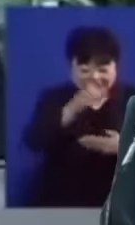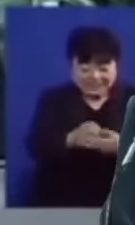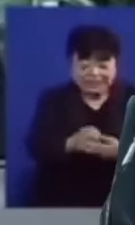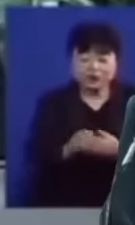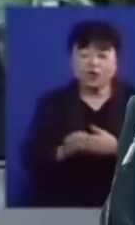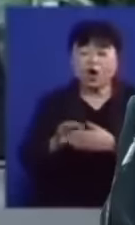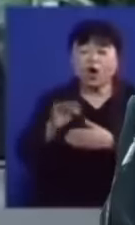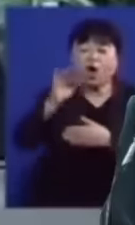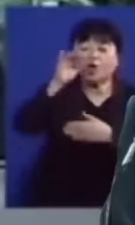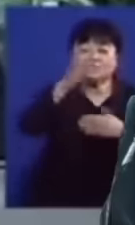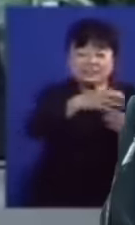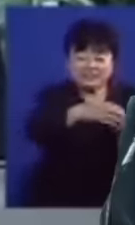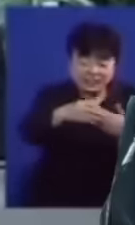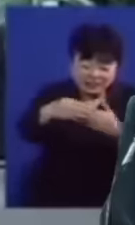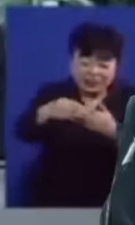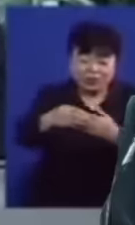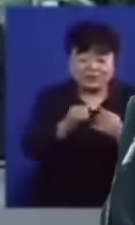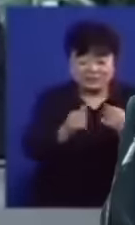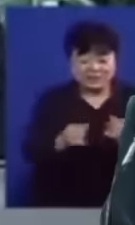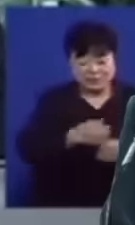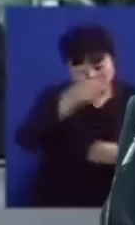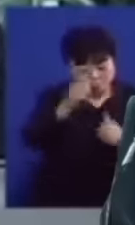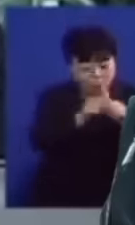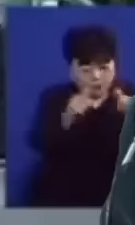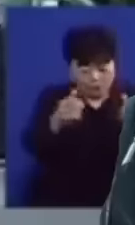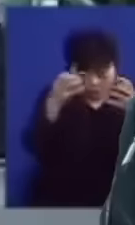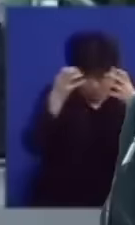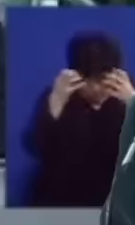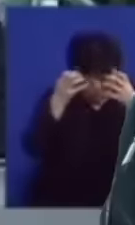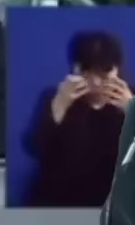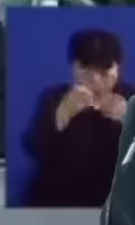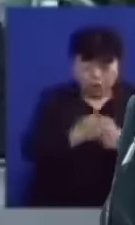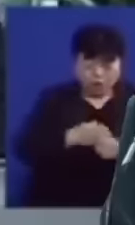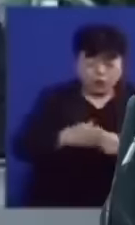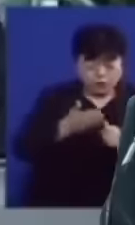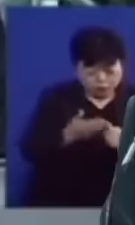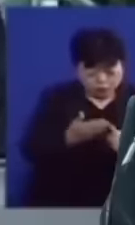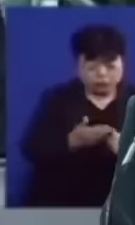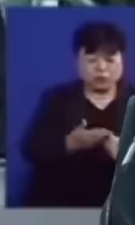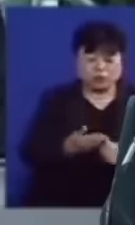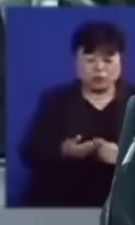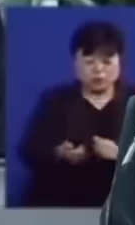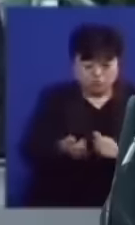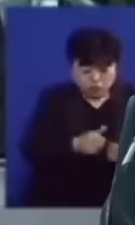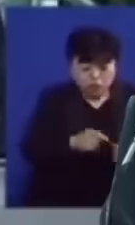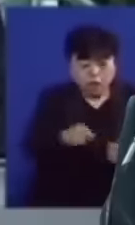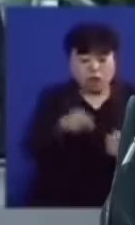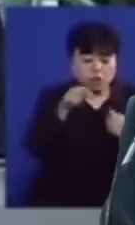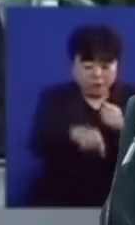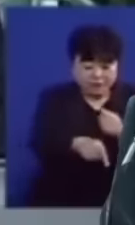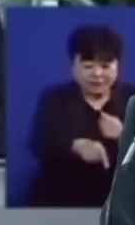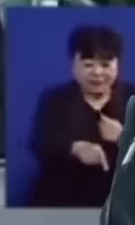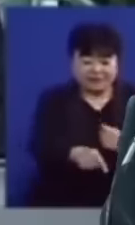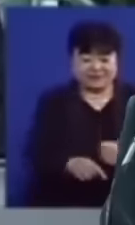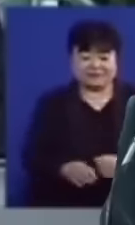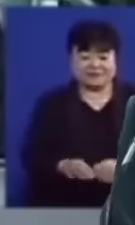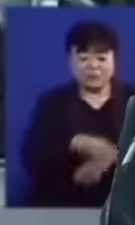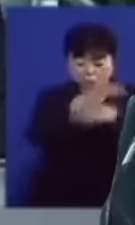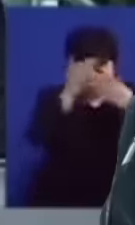길로 이끌어가더라. 사람들은 요셉을 고통 주고 괴로움을 주고 죽이려고 했지만 그 도모가